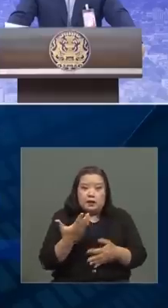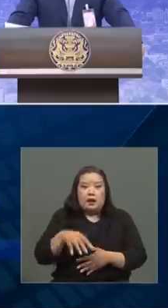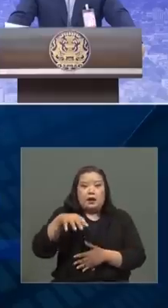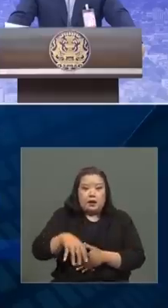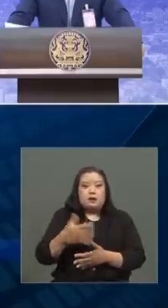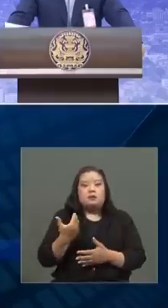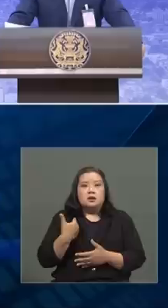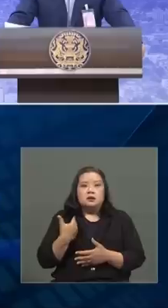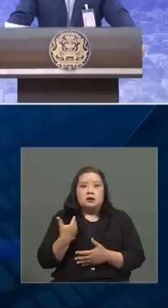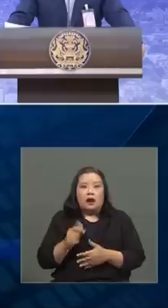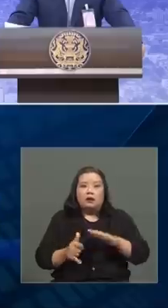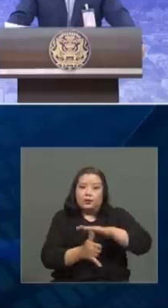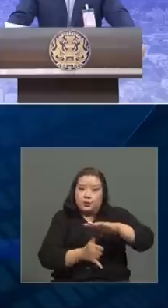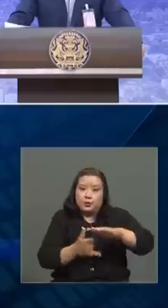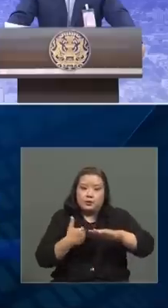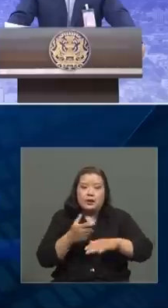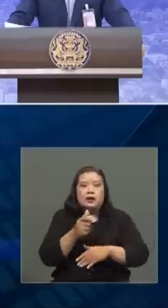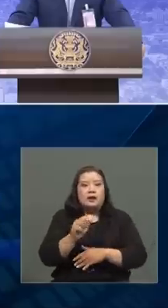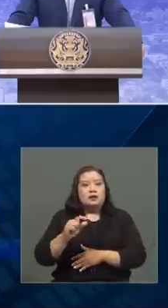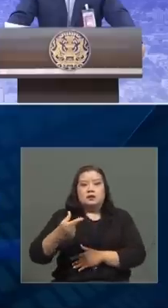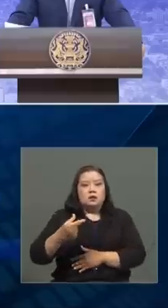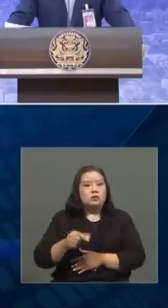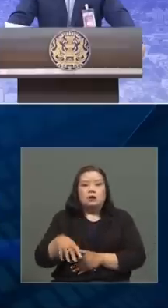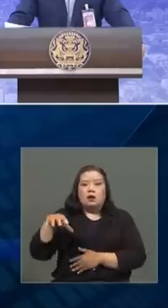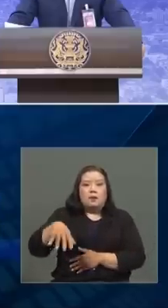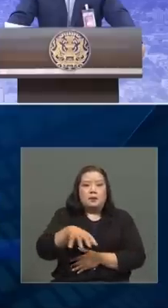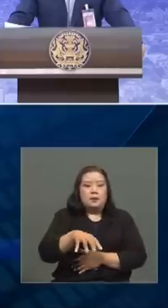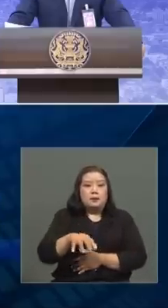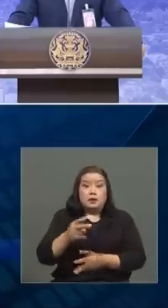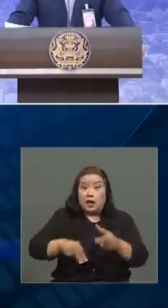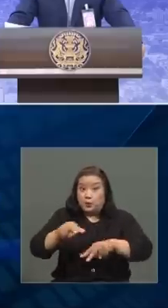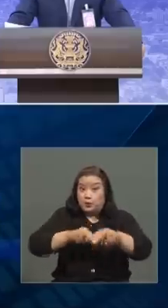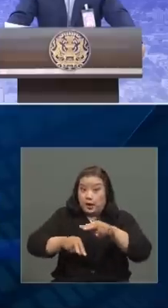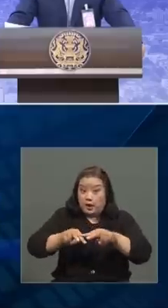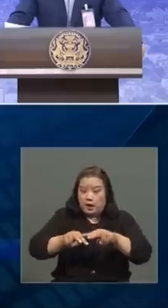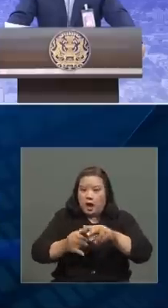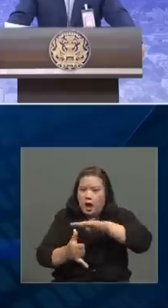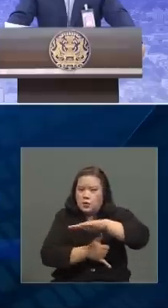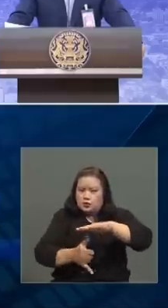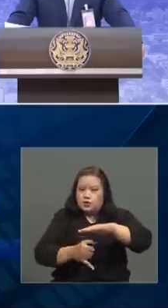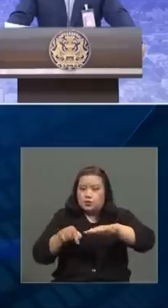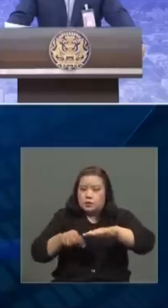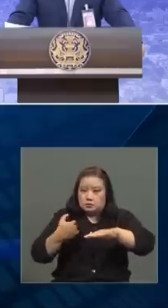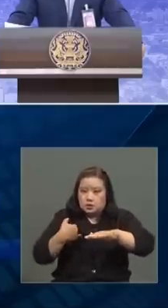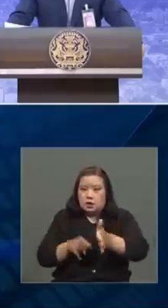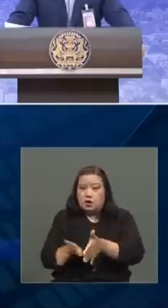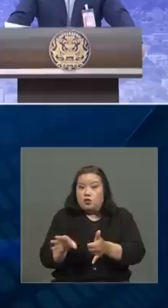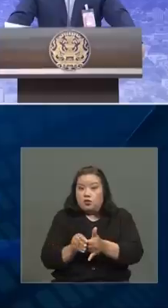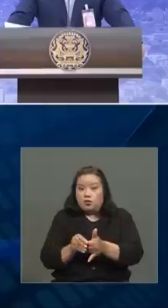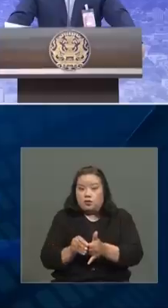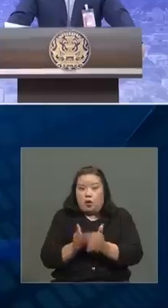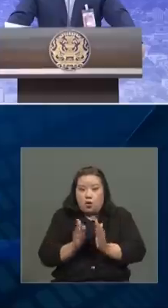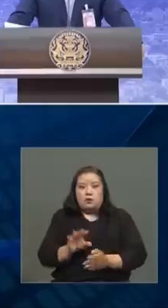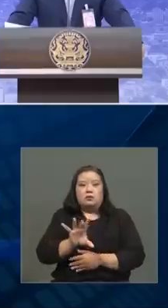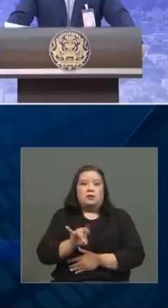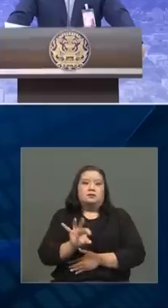sq sqนะครับทั้งหลายเนี่ยอันนี้ก็เป็นระบบที่เราทำหน้ากากกันไว้แล้วแล้วก็มีผู้ติดเชื้อขึ้นมานี้พบ 8